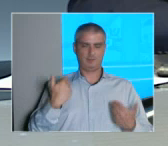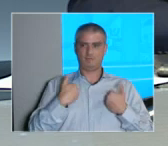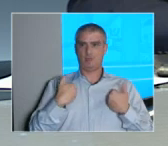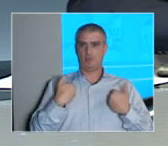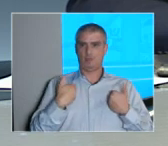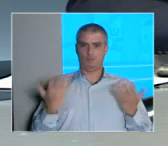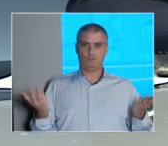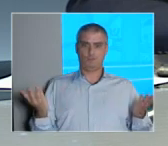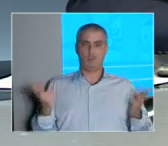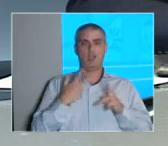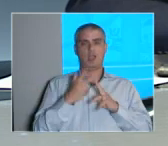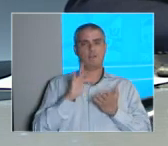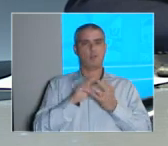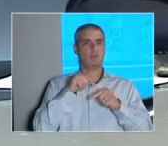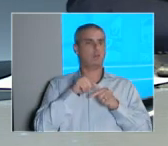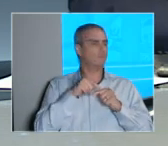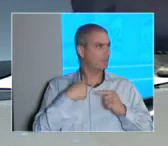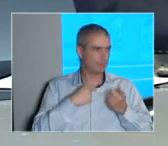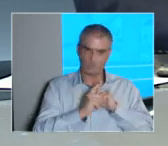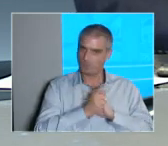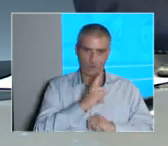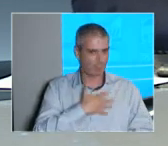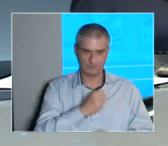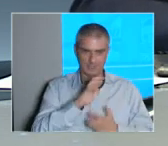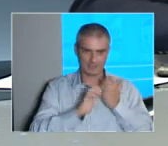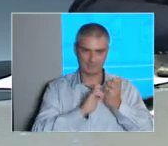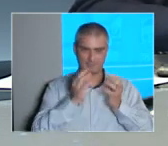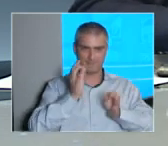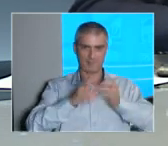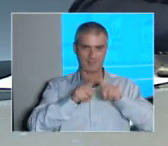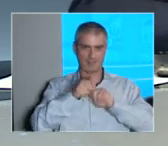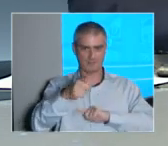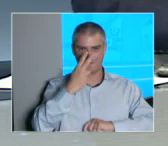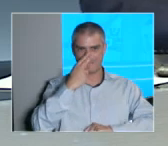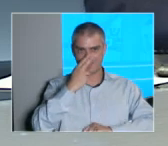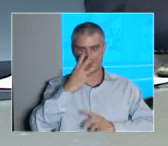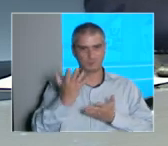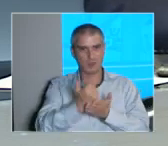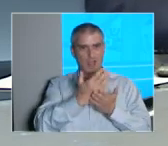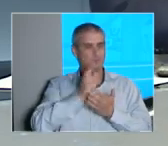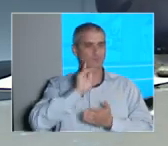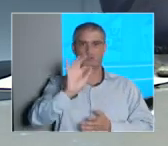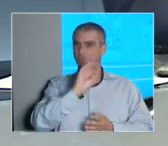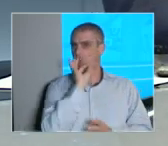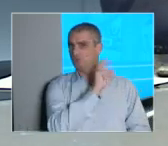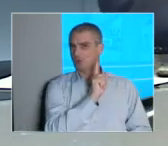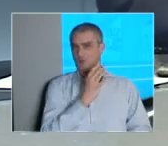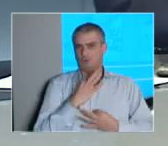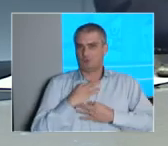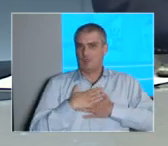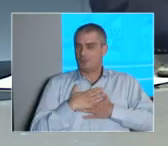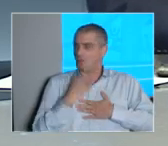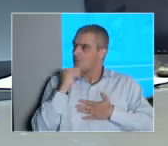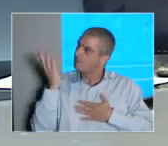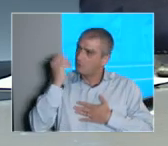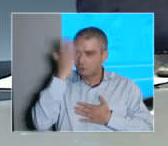ואנחנו רק ממקום חיובי. אני במקומו לא הייתי מעז להסתבך עם פרקליט כמוך ולנסות לקושש את השם שלא שייך לו אלא לנו. בוא נדבר